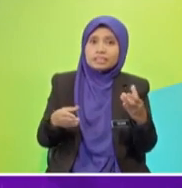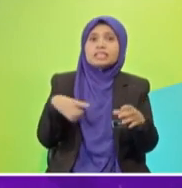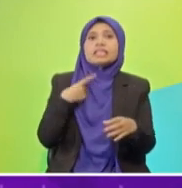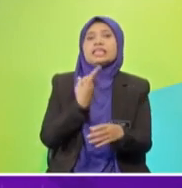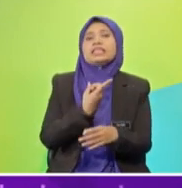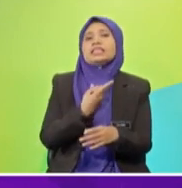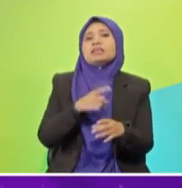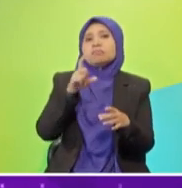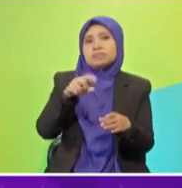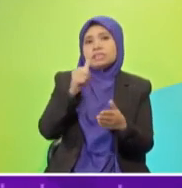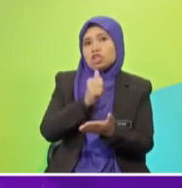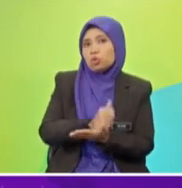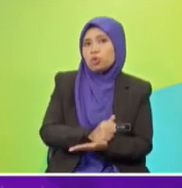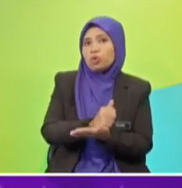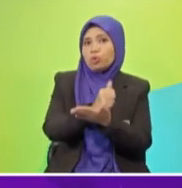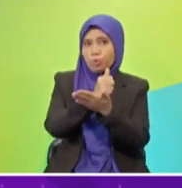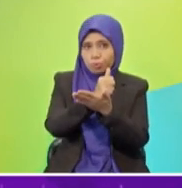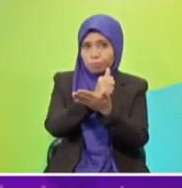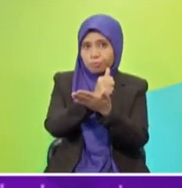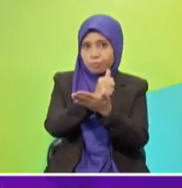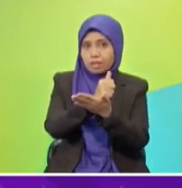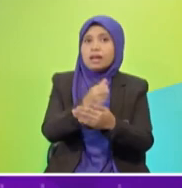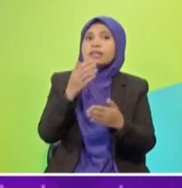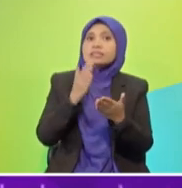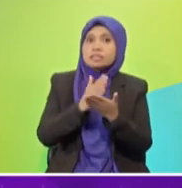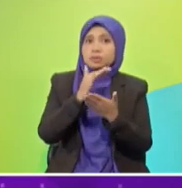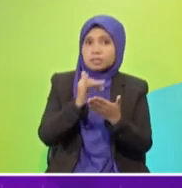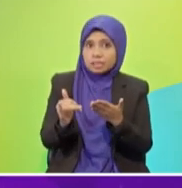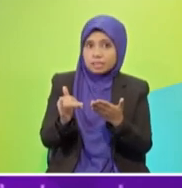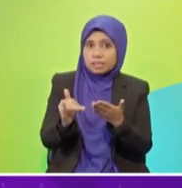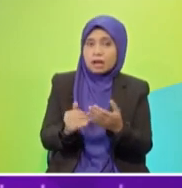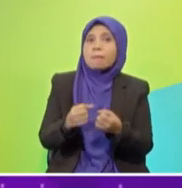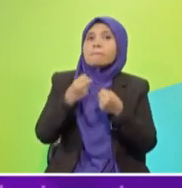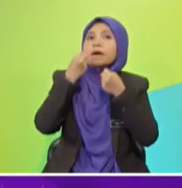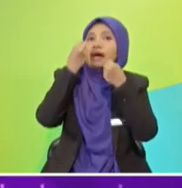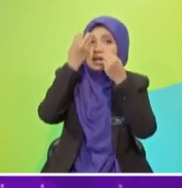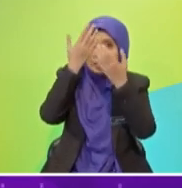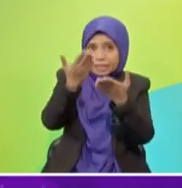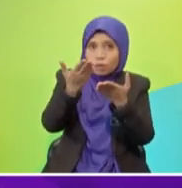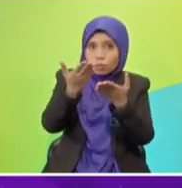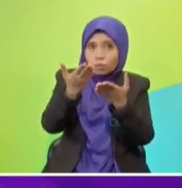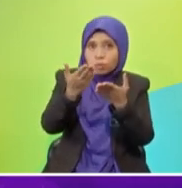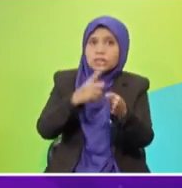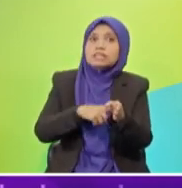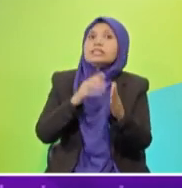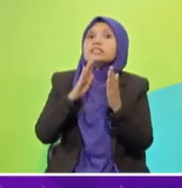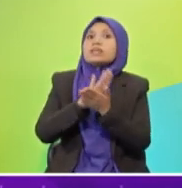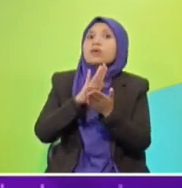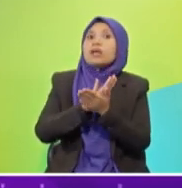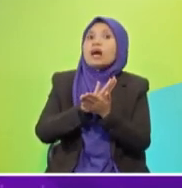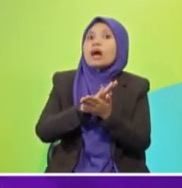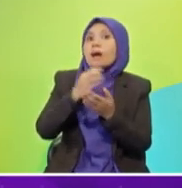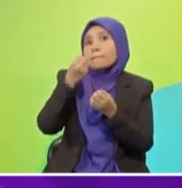bantu membantu yang penting nah Seterusnya maklumkan kepada Kalau di sekolah